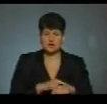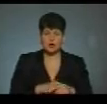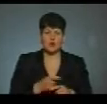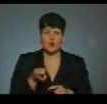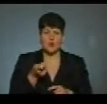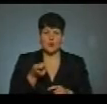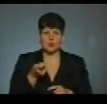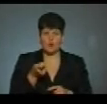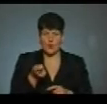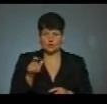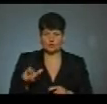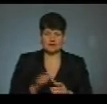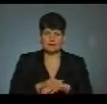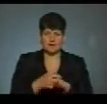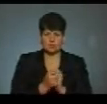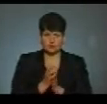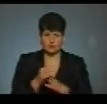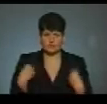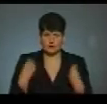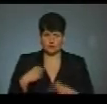маски та костюми, миють руки антисептиками.